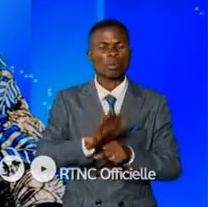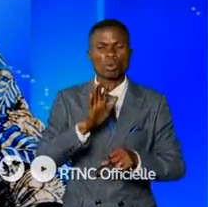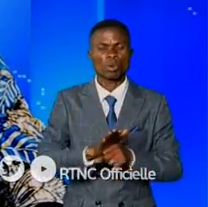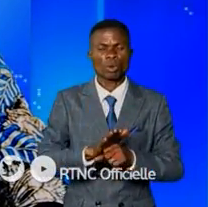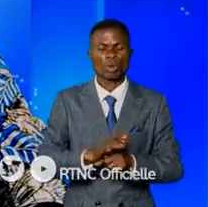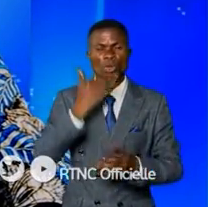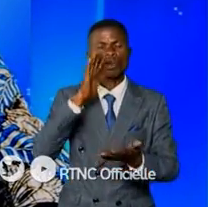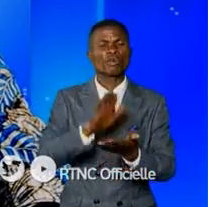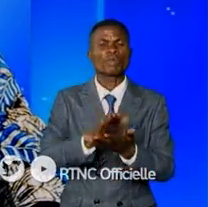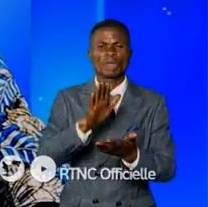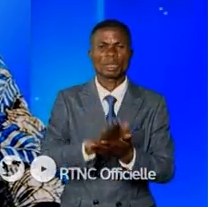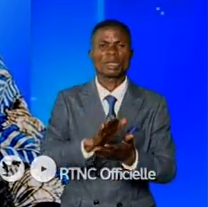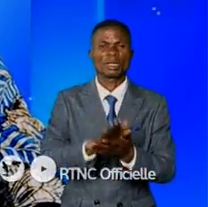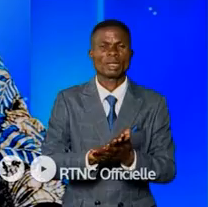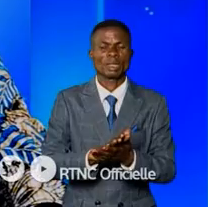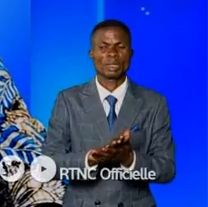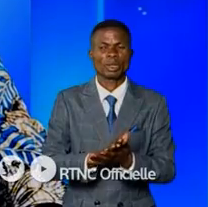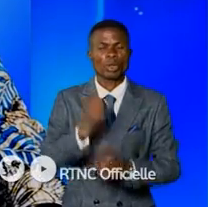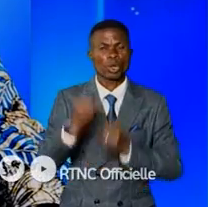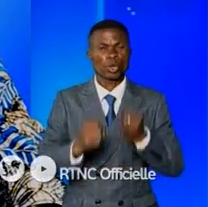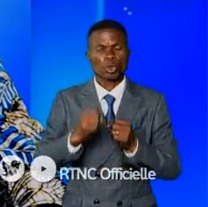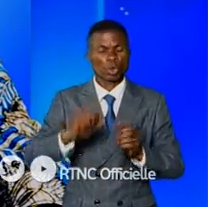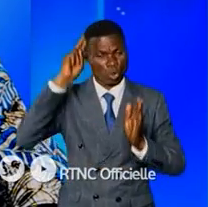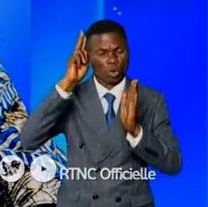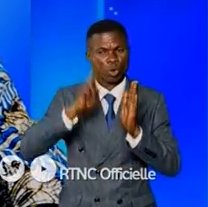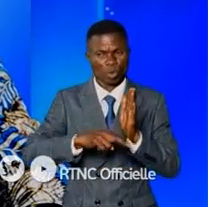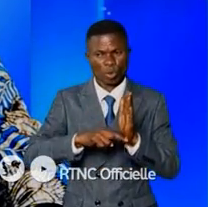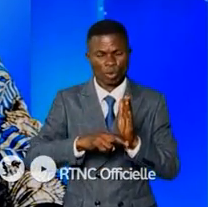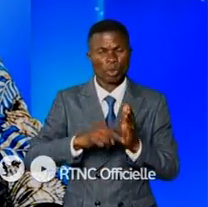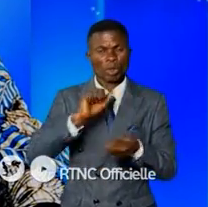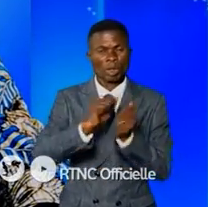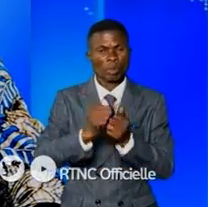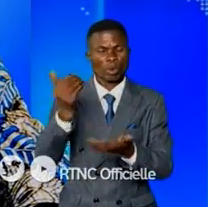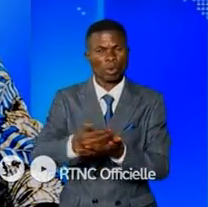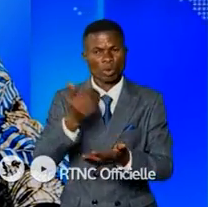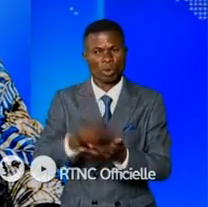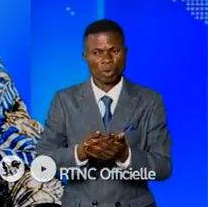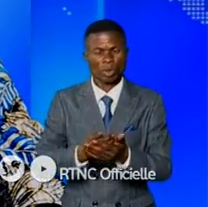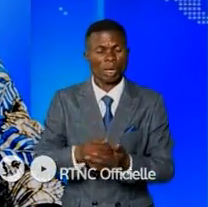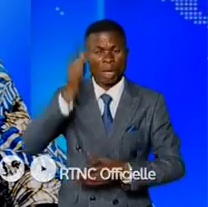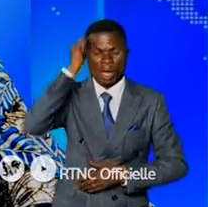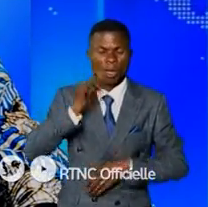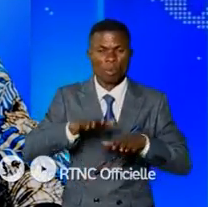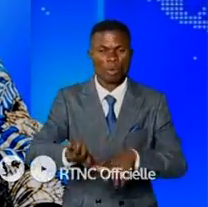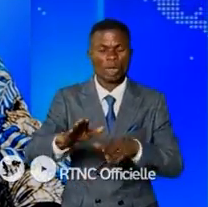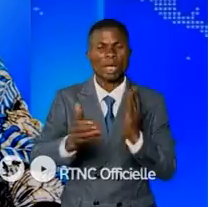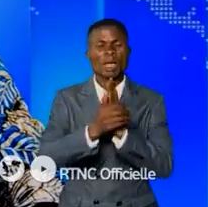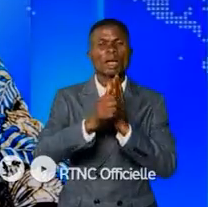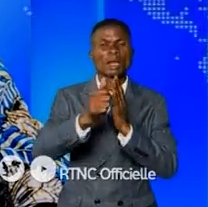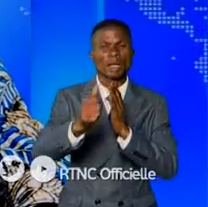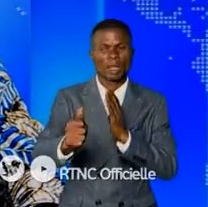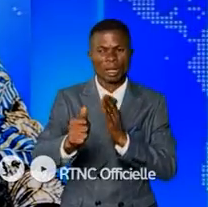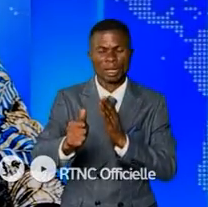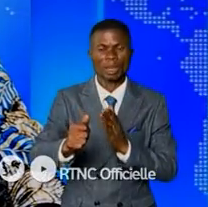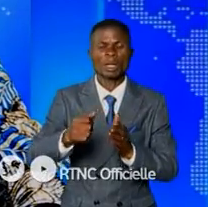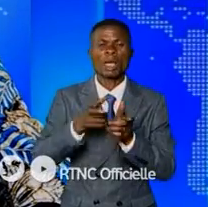et félicitations. Bras séculier du gouvernement en matière d'exploitation de tous les navires par mer et en qualité